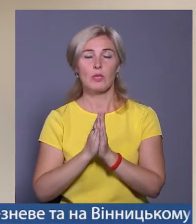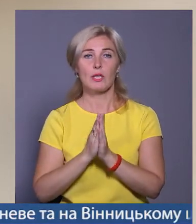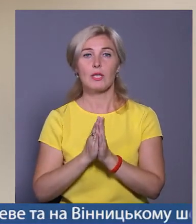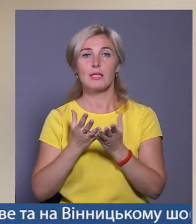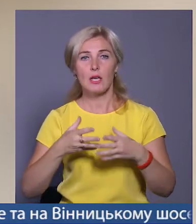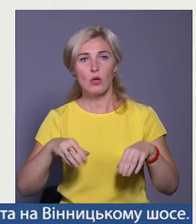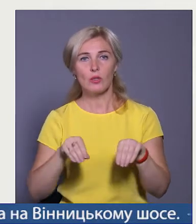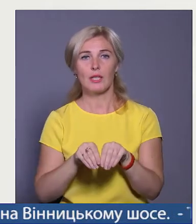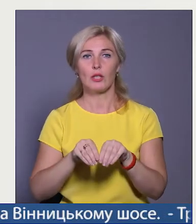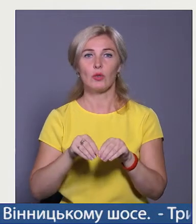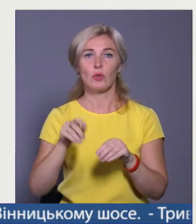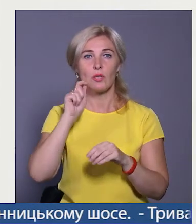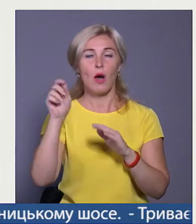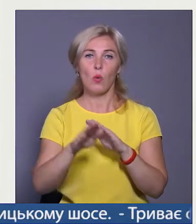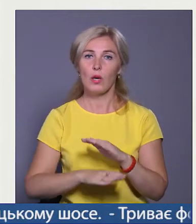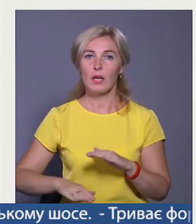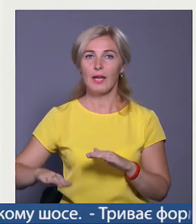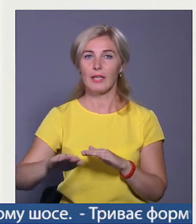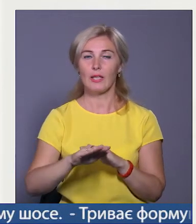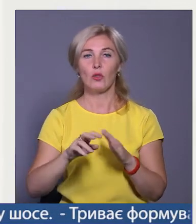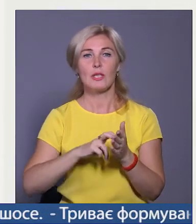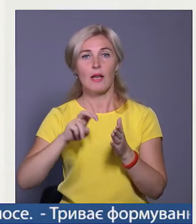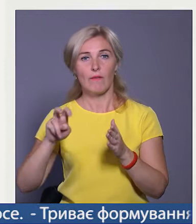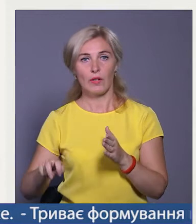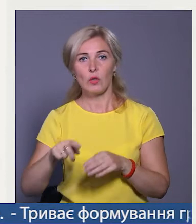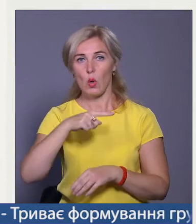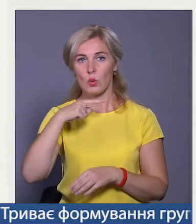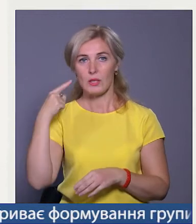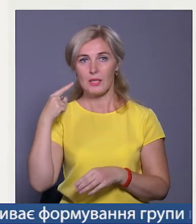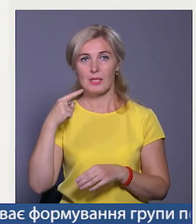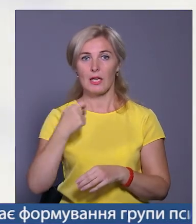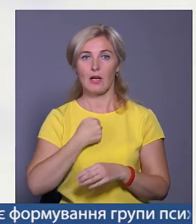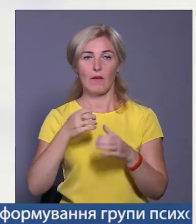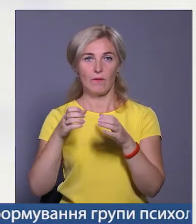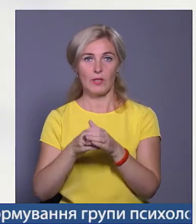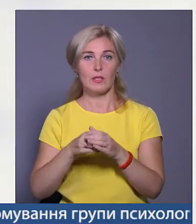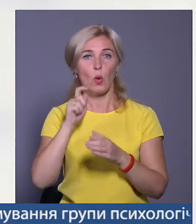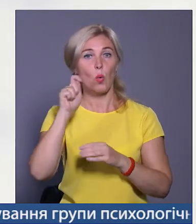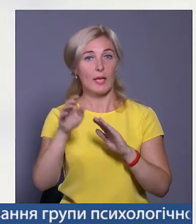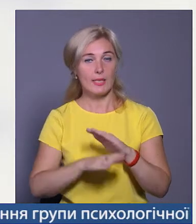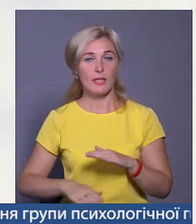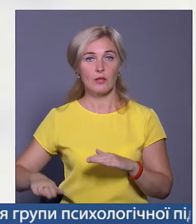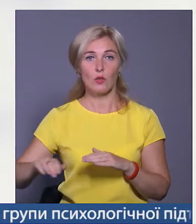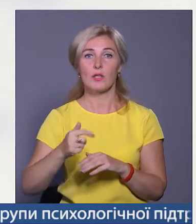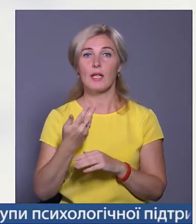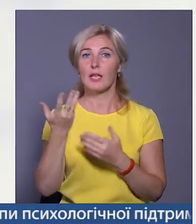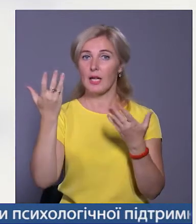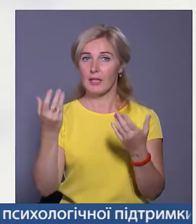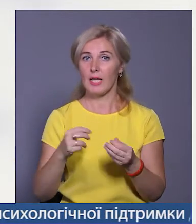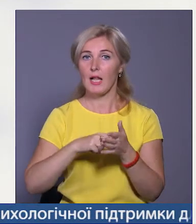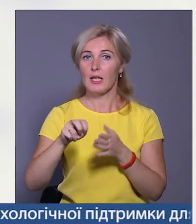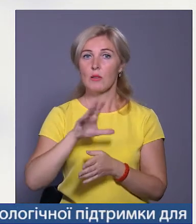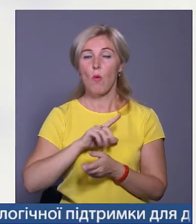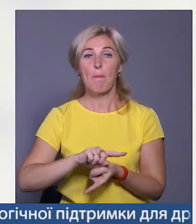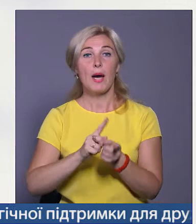за рідненький Хмельницький і за виведення російських військ з українських територій. За кілька днів лист був